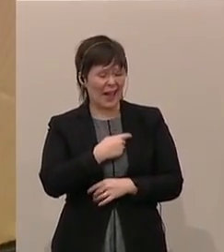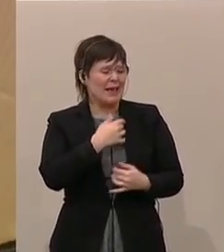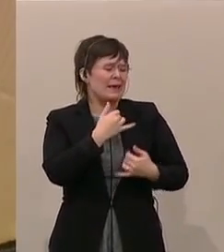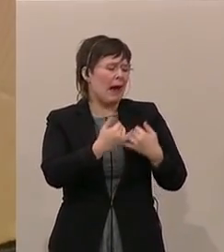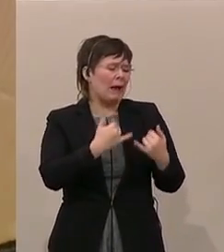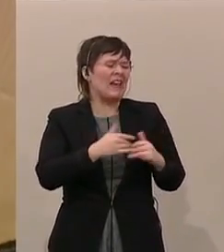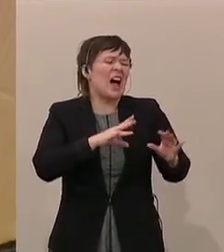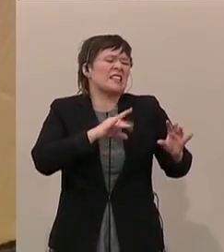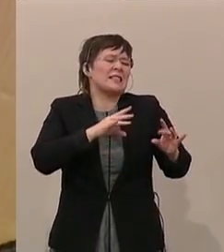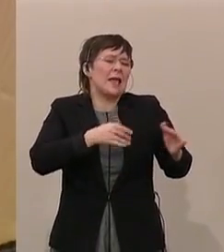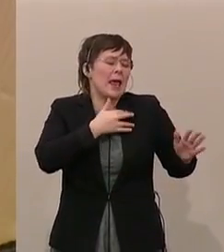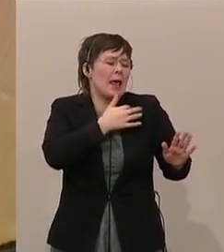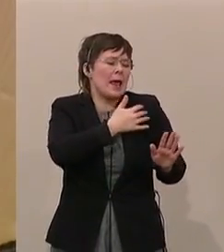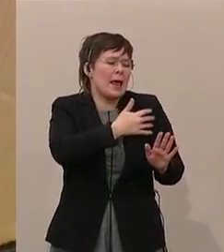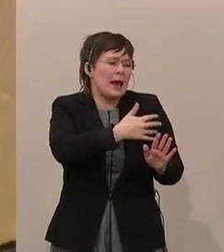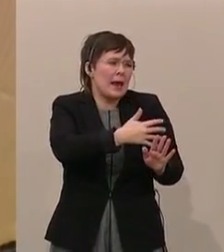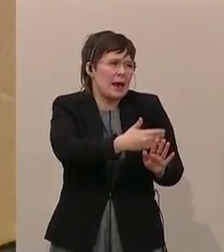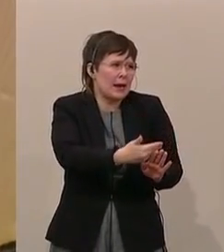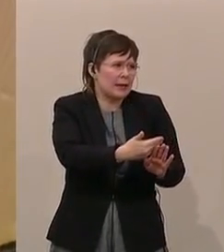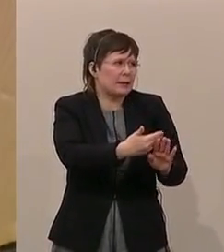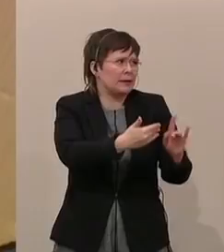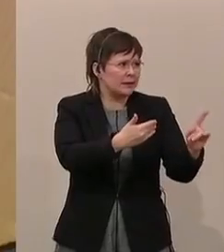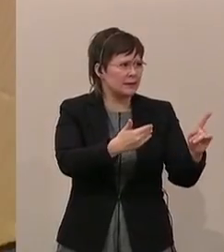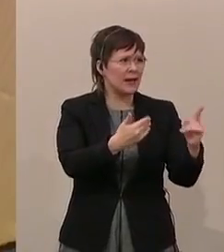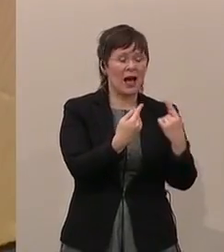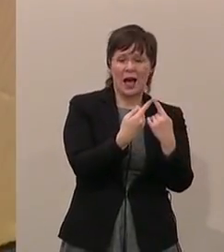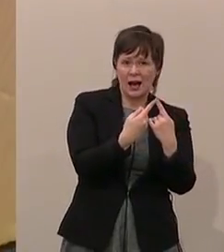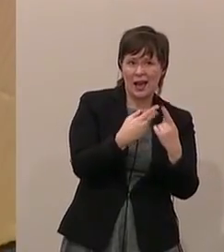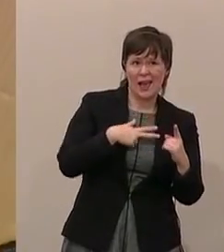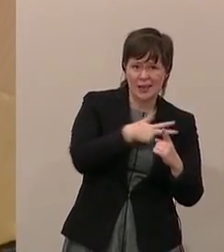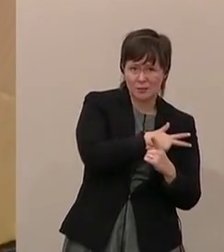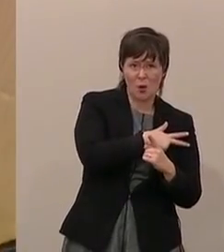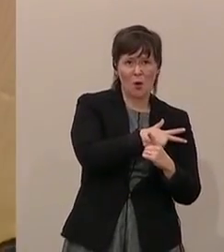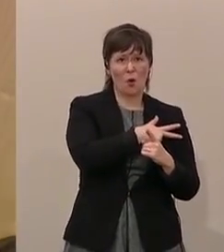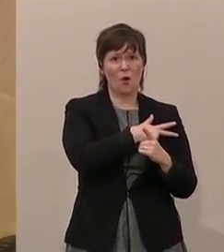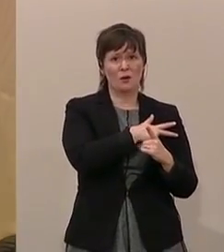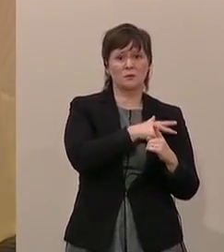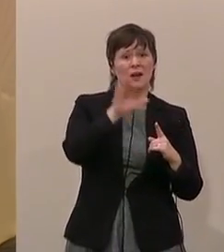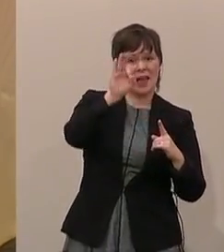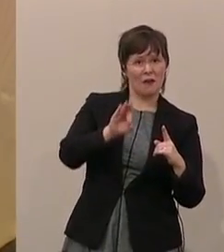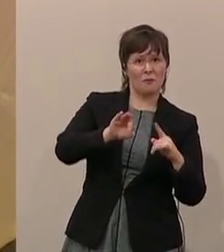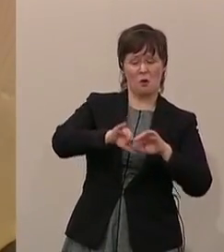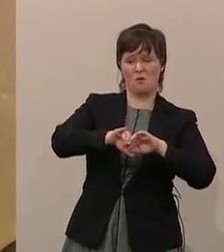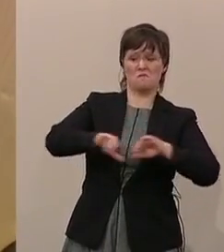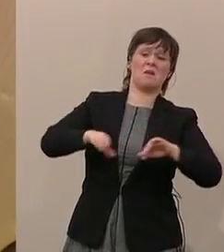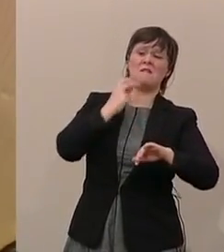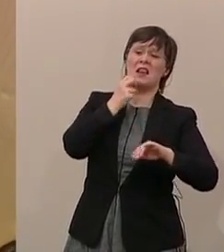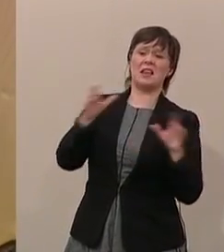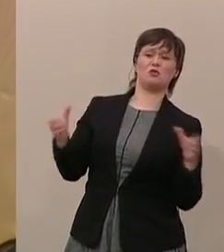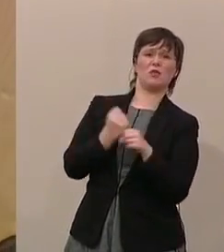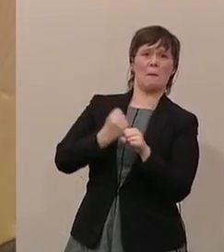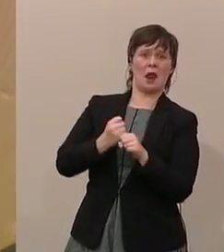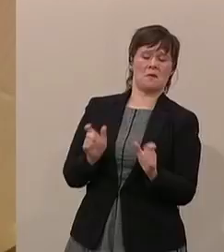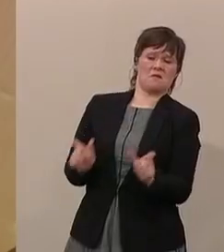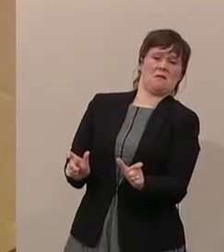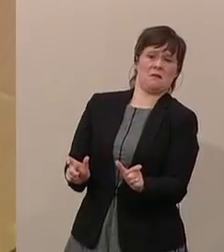eine andere parlamentarische Partei ausgeschlossen hat vom Dialog, nämlich die SPÖ, die Freiheitliche Partei, braucht bitte nicht zu sprechen